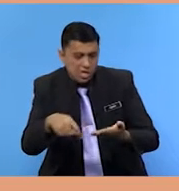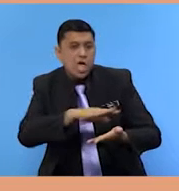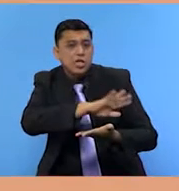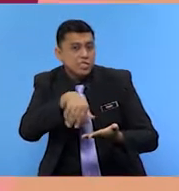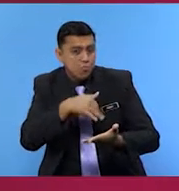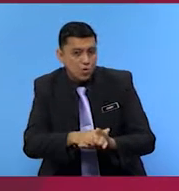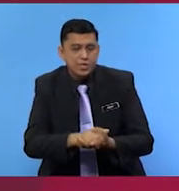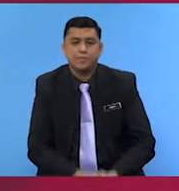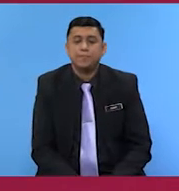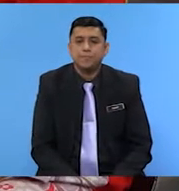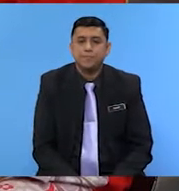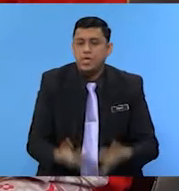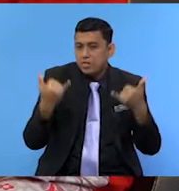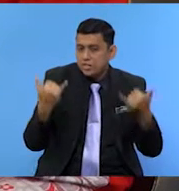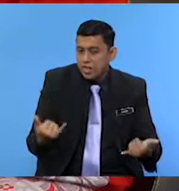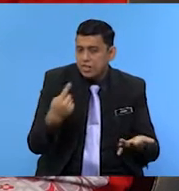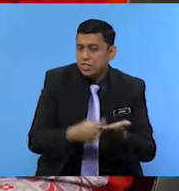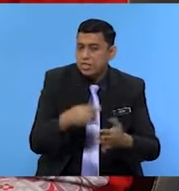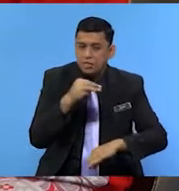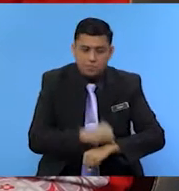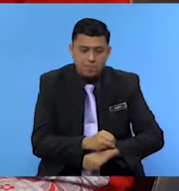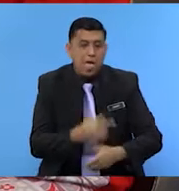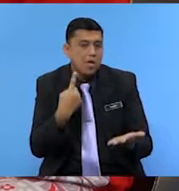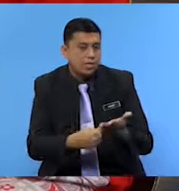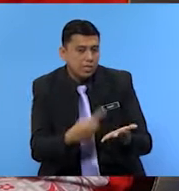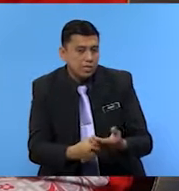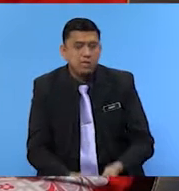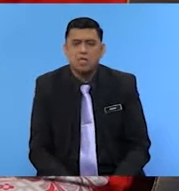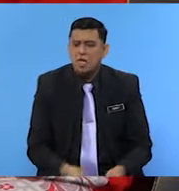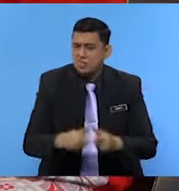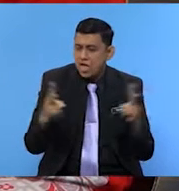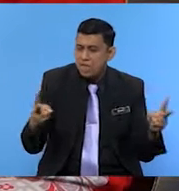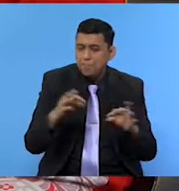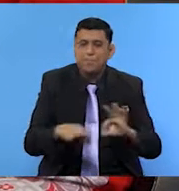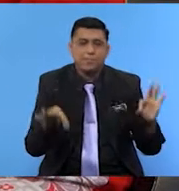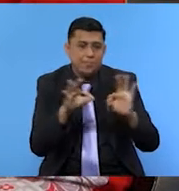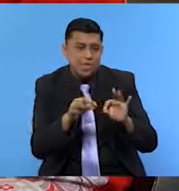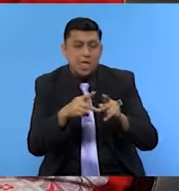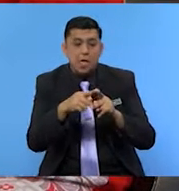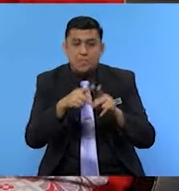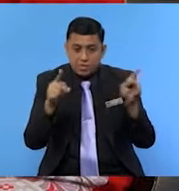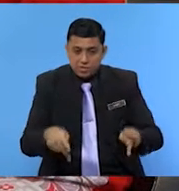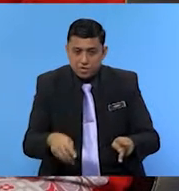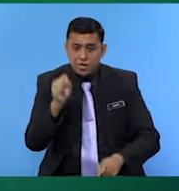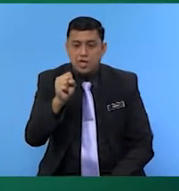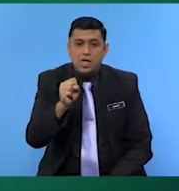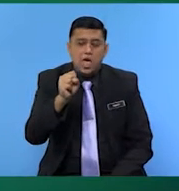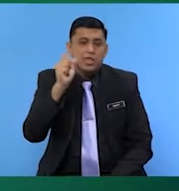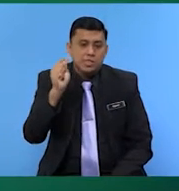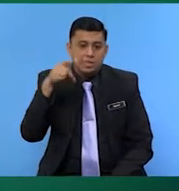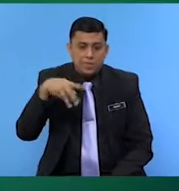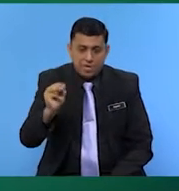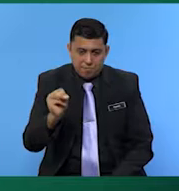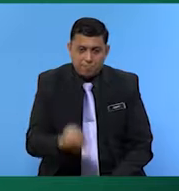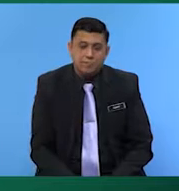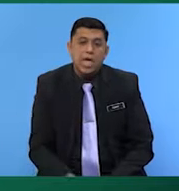ini. Sekarang tibalah masanya kita membincangkan sesuatu yang sangat penting bagi peperiksaan STPM penggal 2 yang